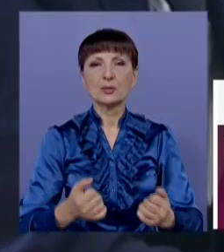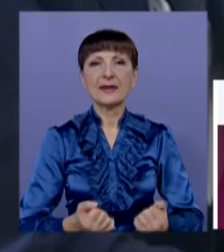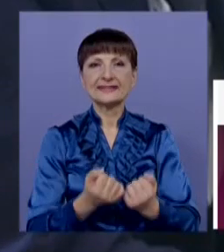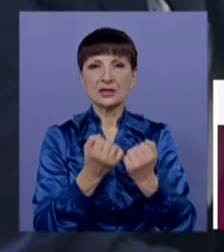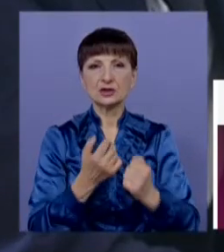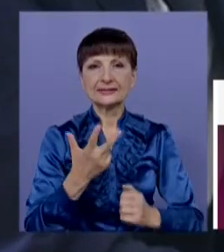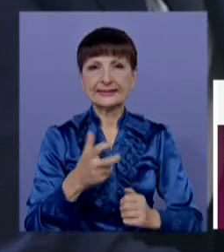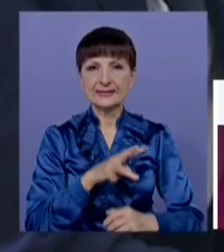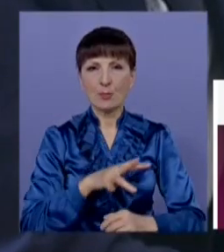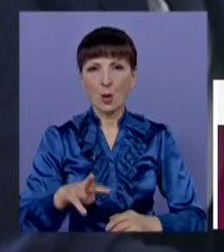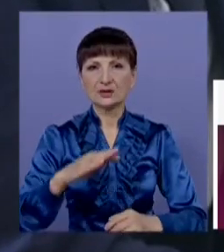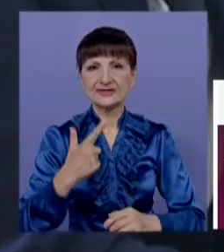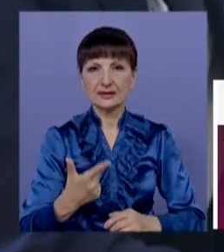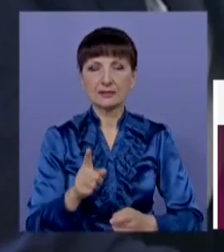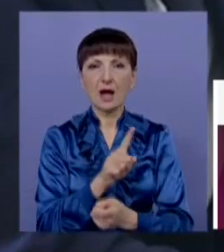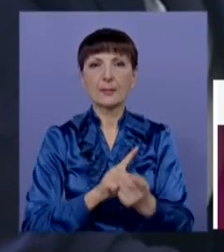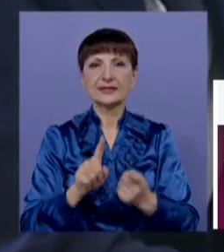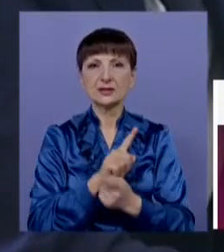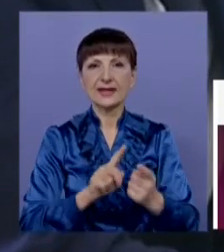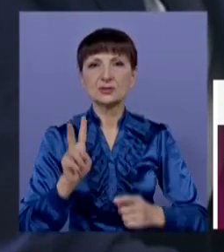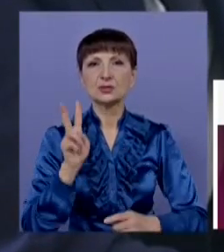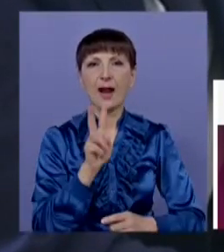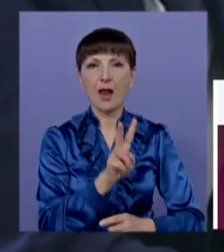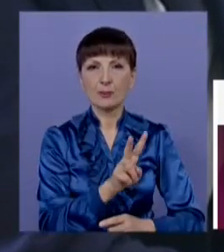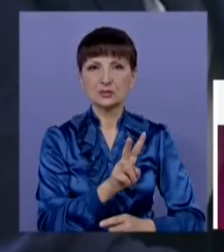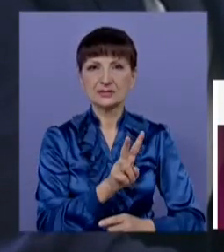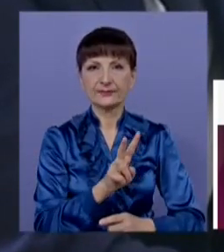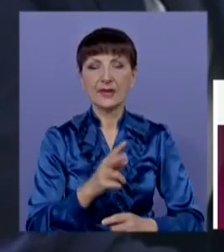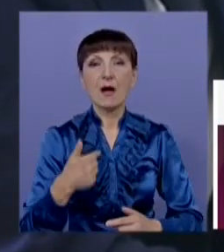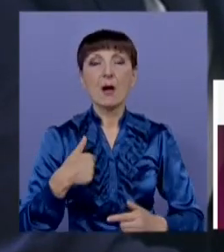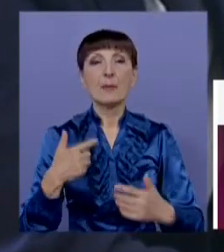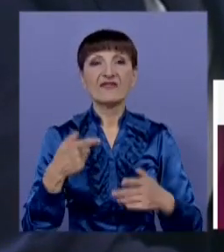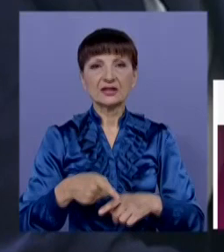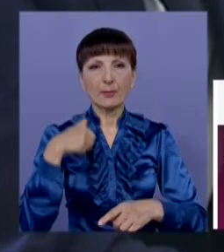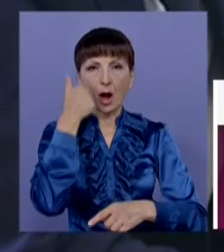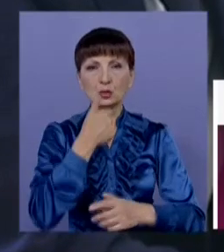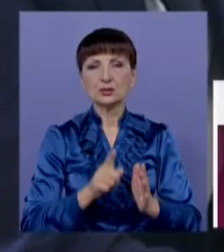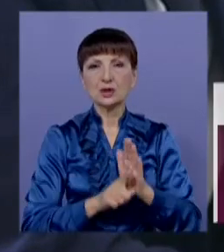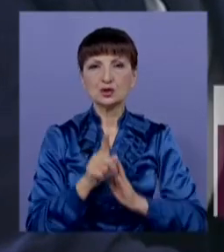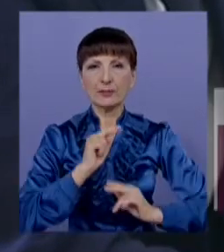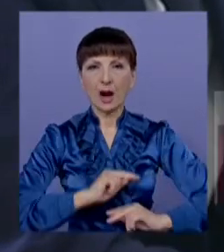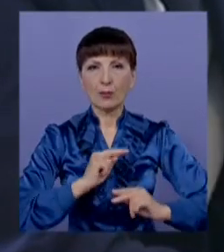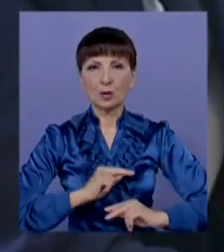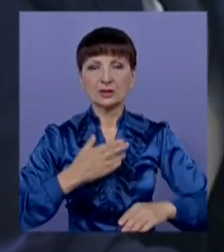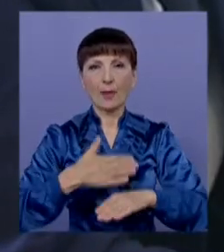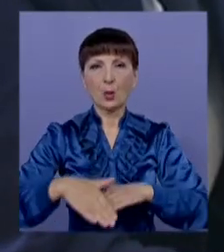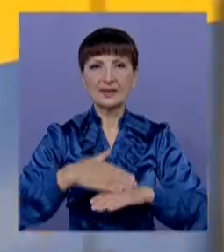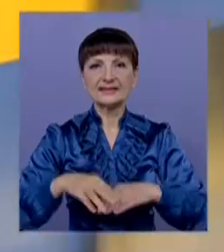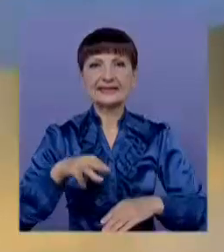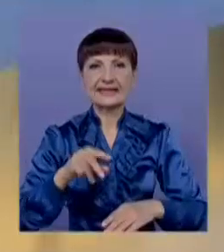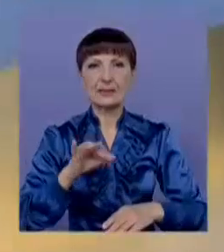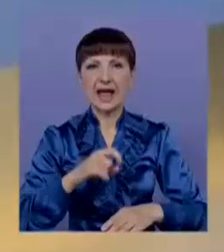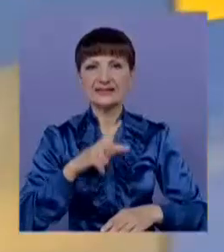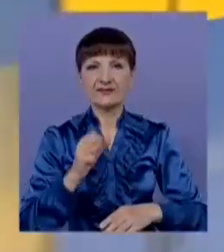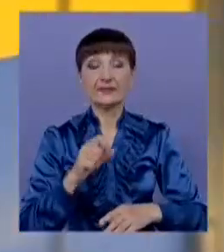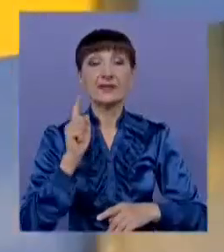выделено 300 миллионов тенге на модернизацию троллейбусных линий. Мы в этом году начнем работы по улице Тимирязева.